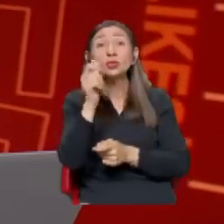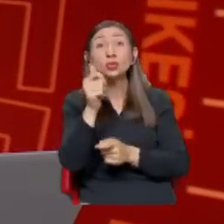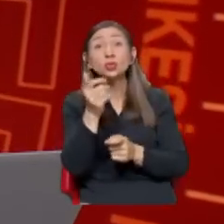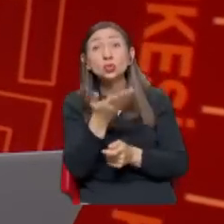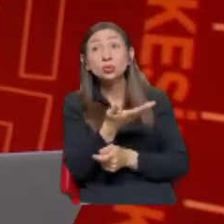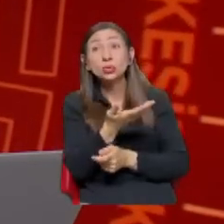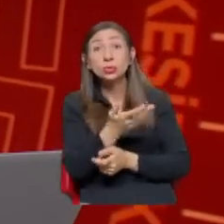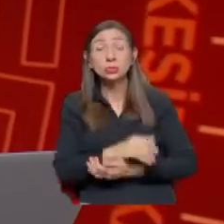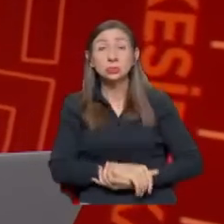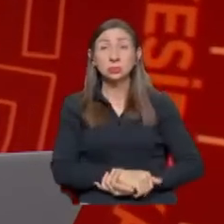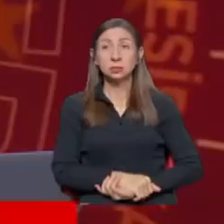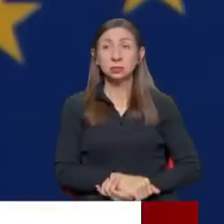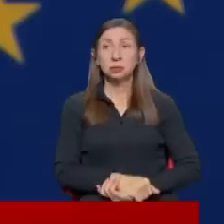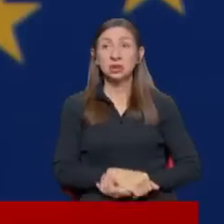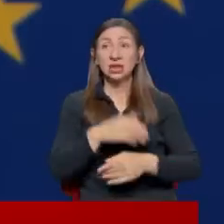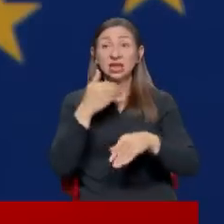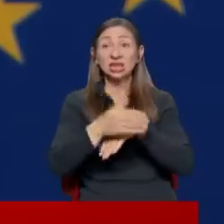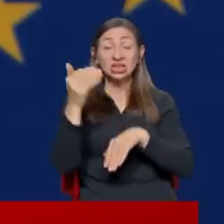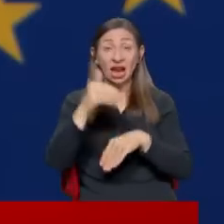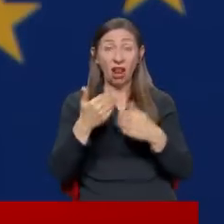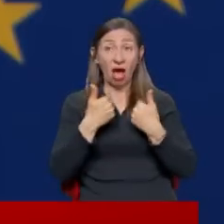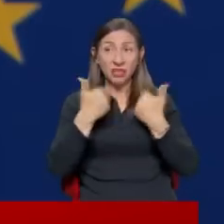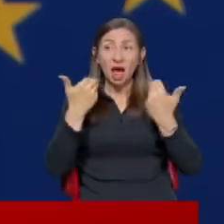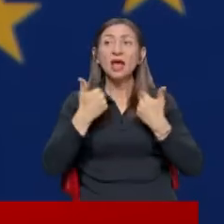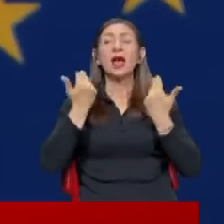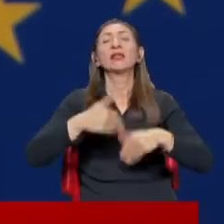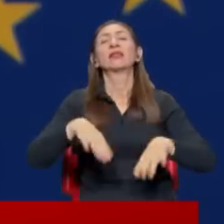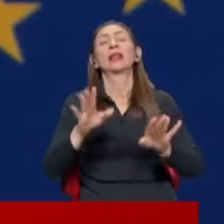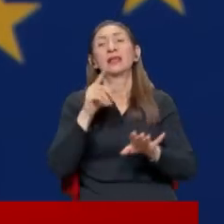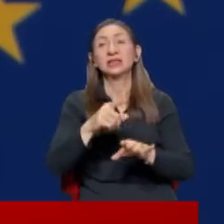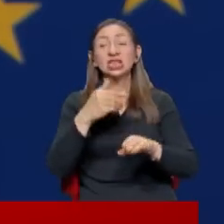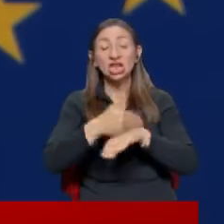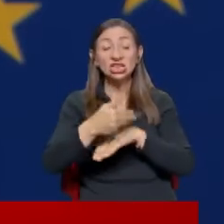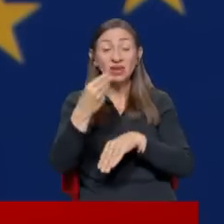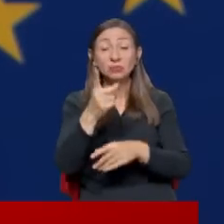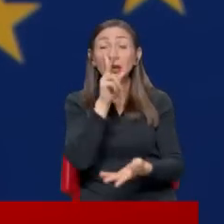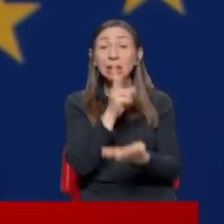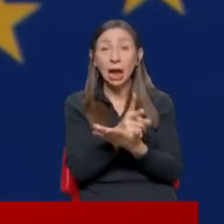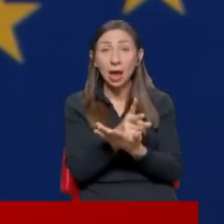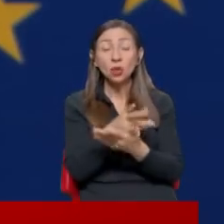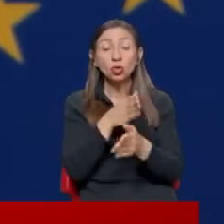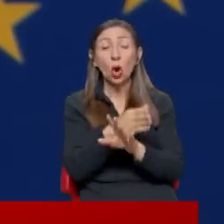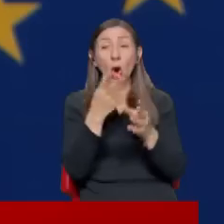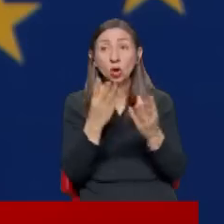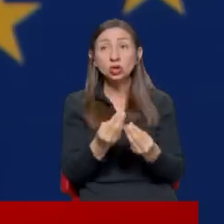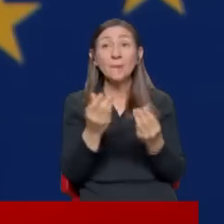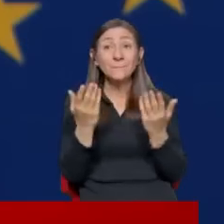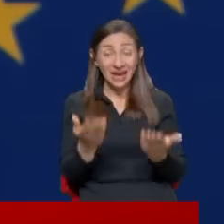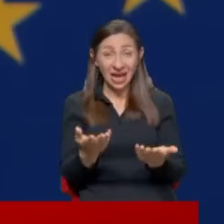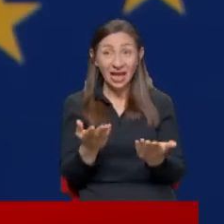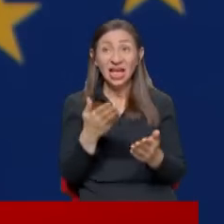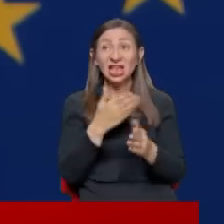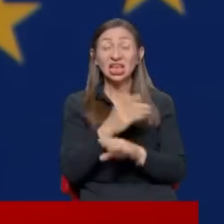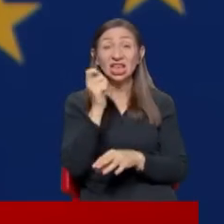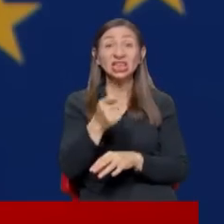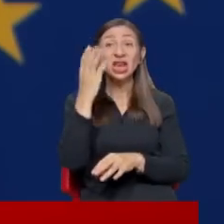gün. Geç gelen adalet, adalet değildir. Geç verilmiş bir karar doğru olsa bile